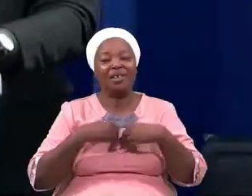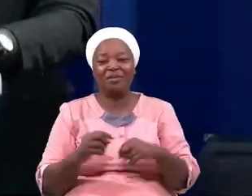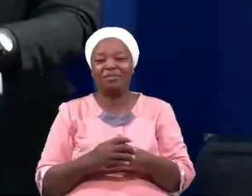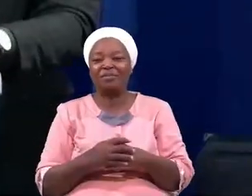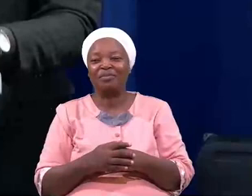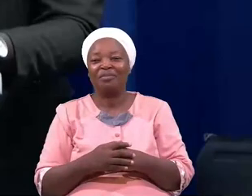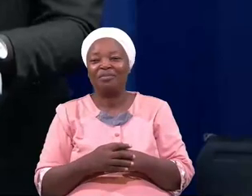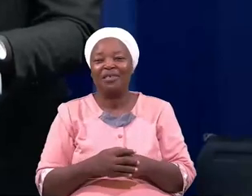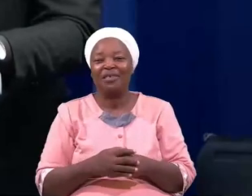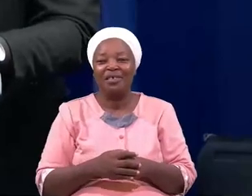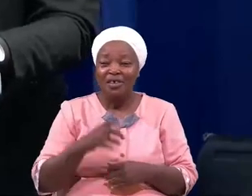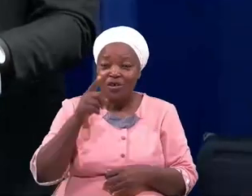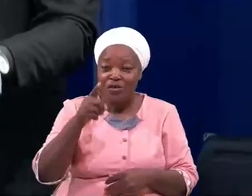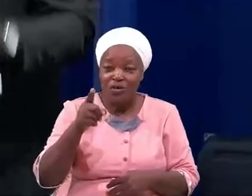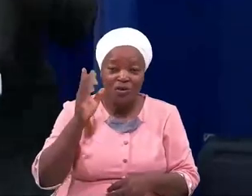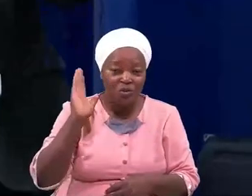sonné.